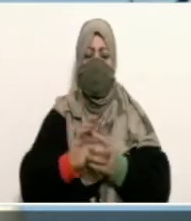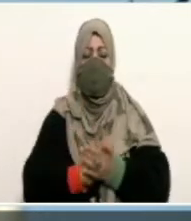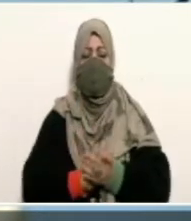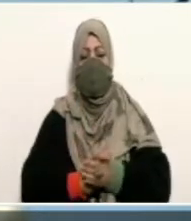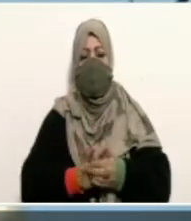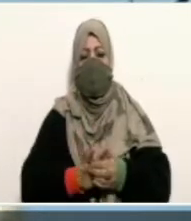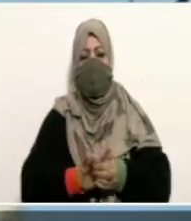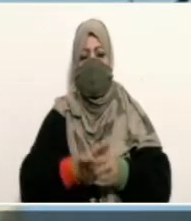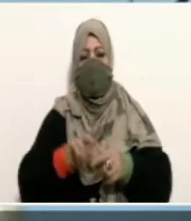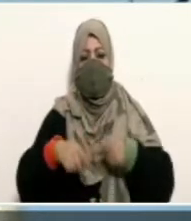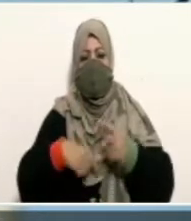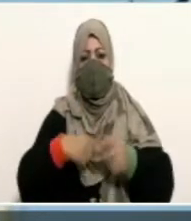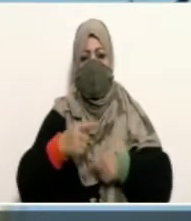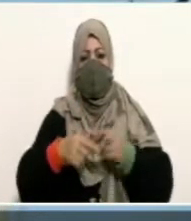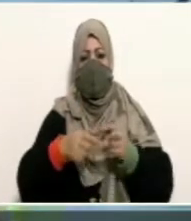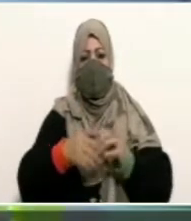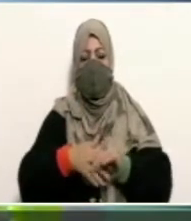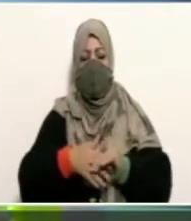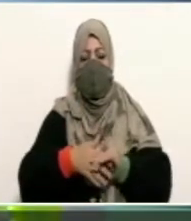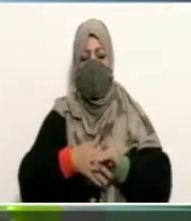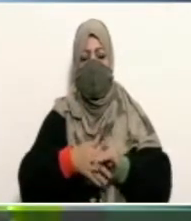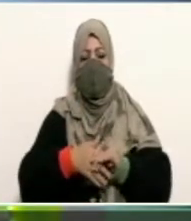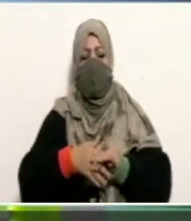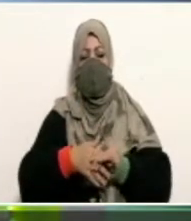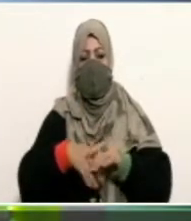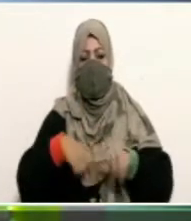حلقتنا باذن الله تعالى.